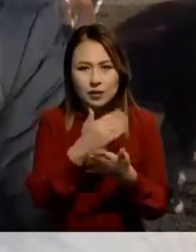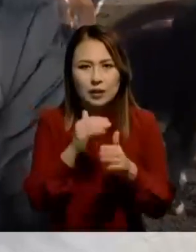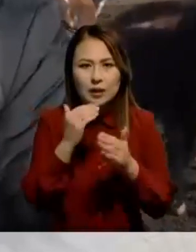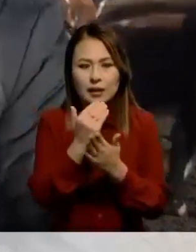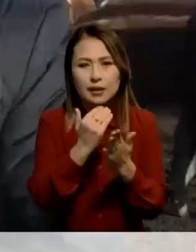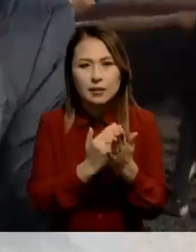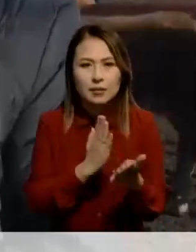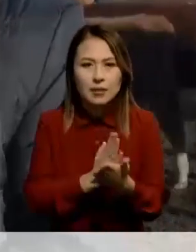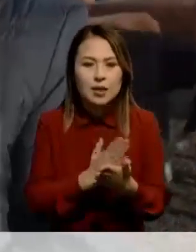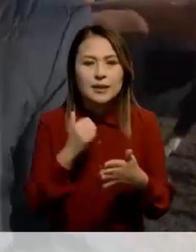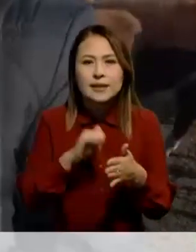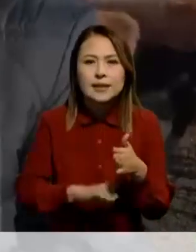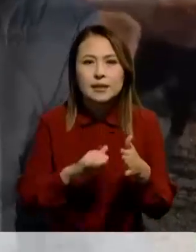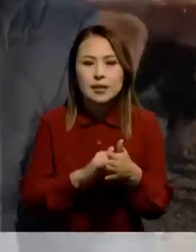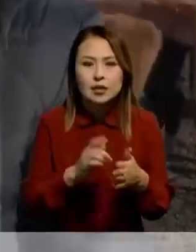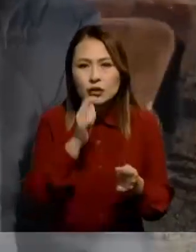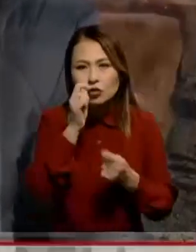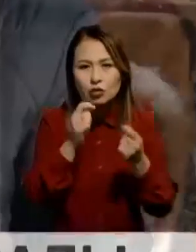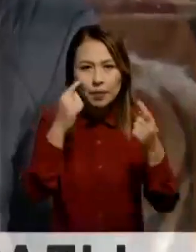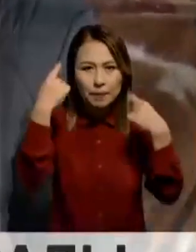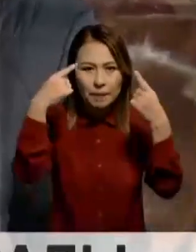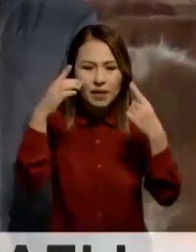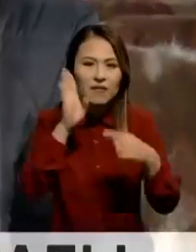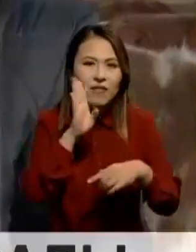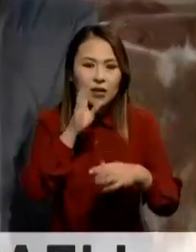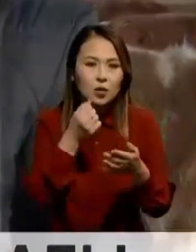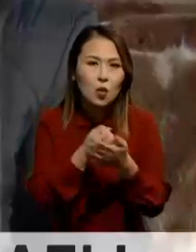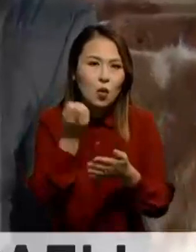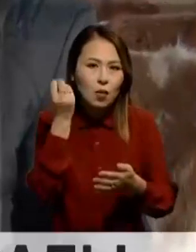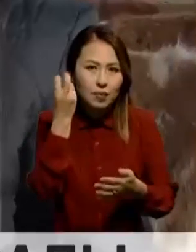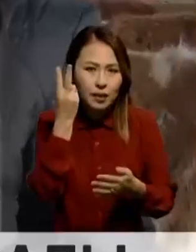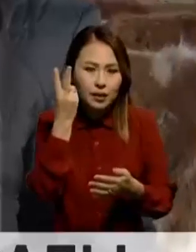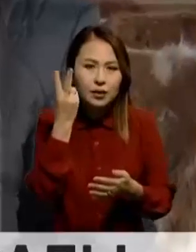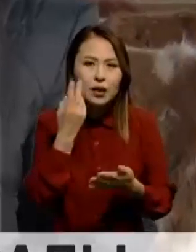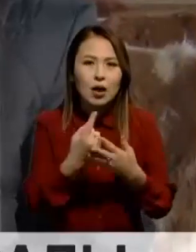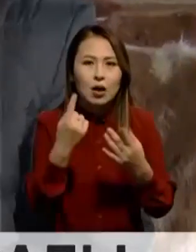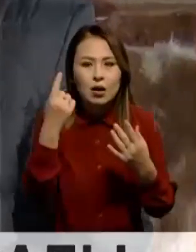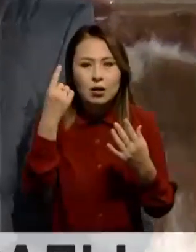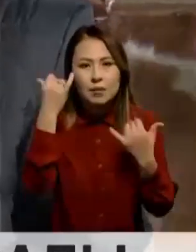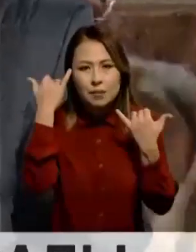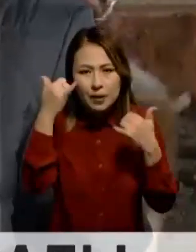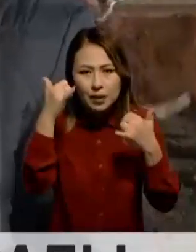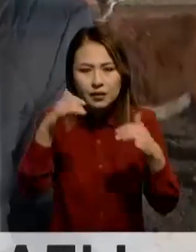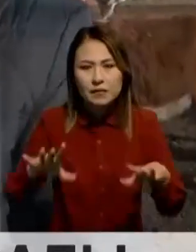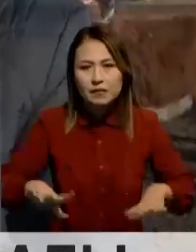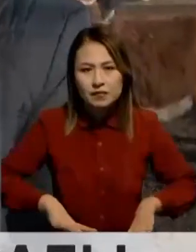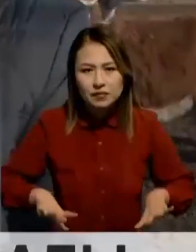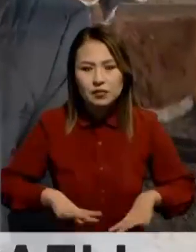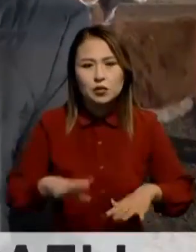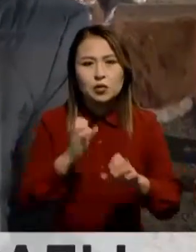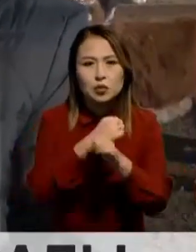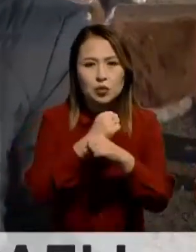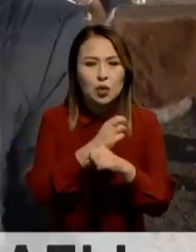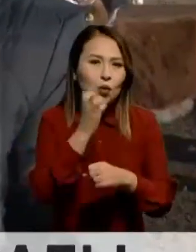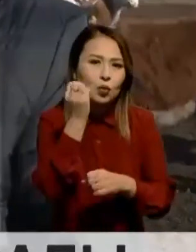екен. Себебі мына ұсақ мал түске дейін су ішеді, себебі тапалып қалмау керек. Ал ірі қара, сосын жылқы, түйе ол түстен